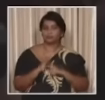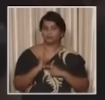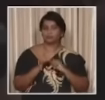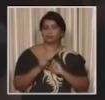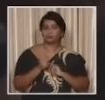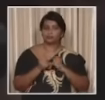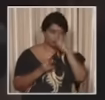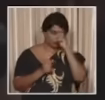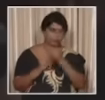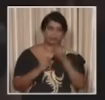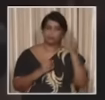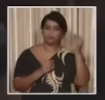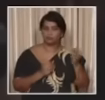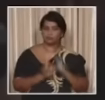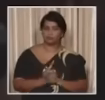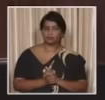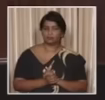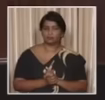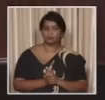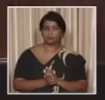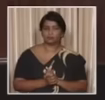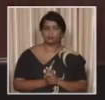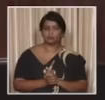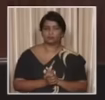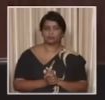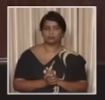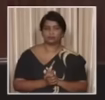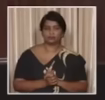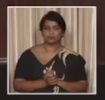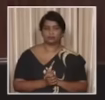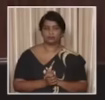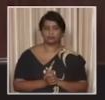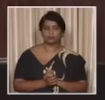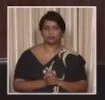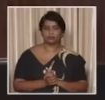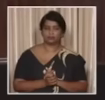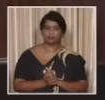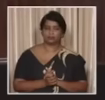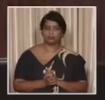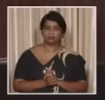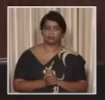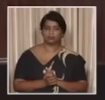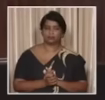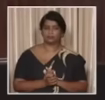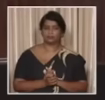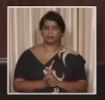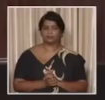samaravira mantri tumata man laba denu u kathanayaka tumani